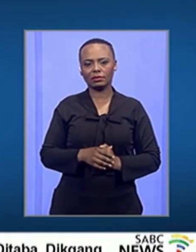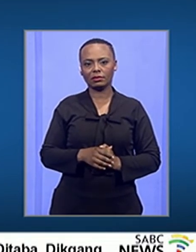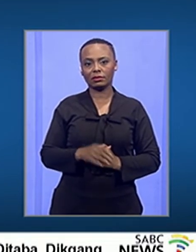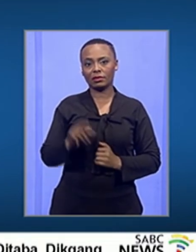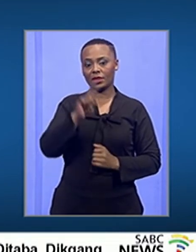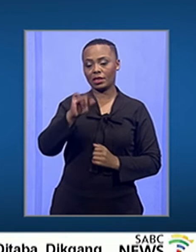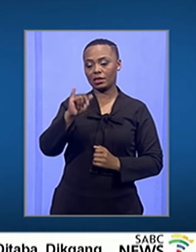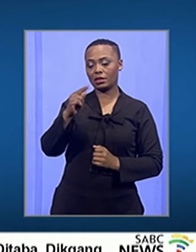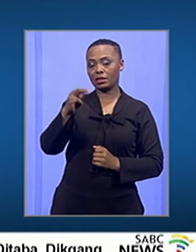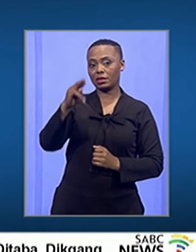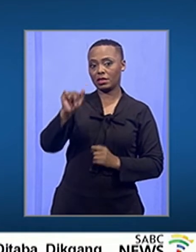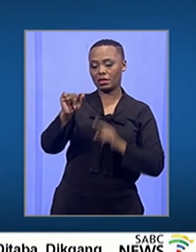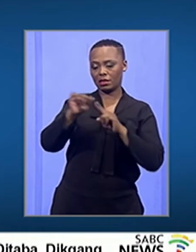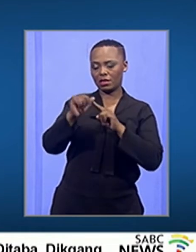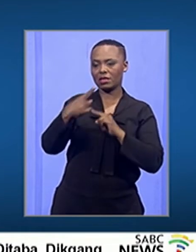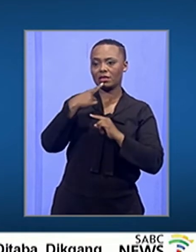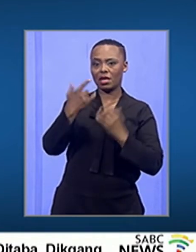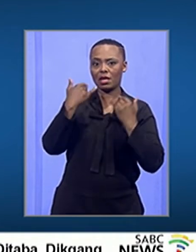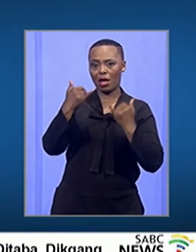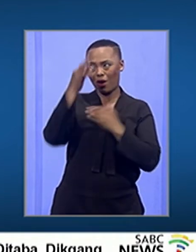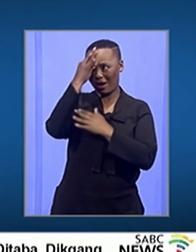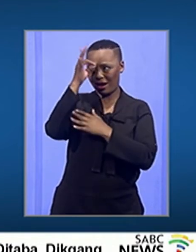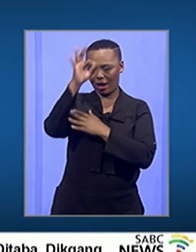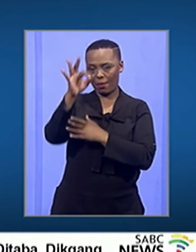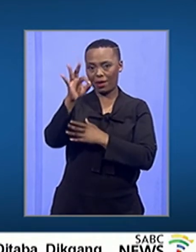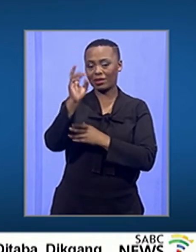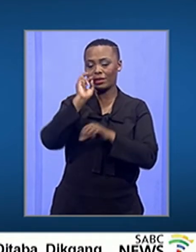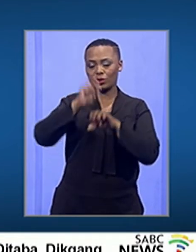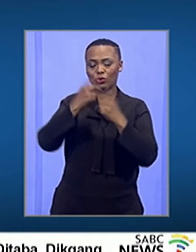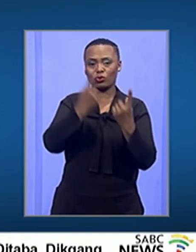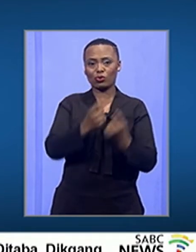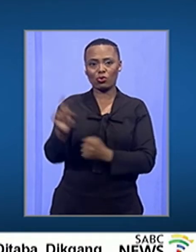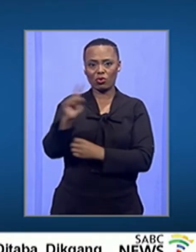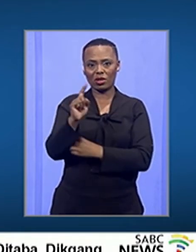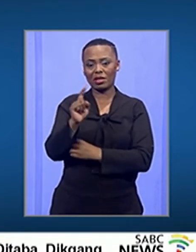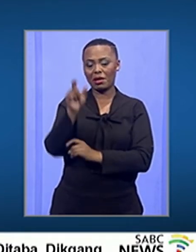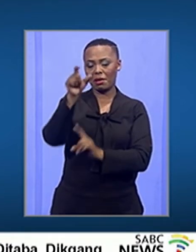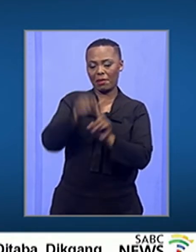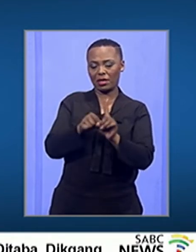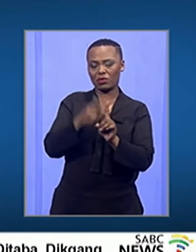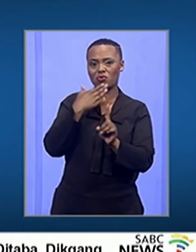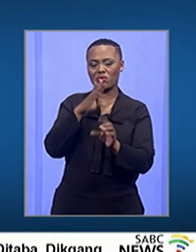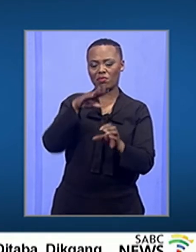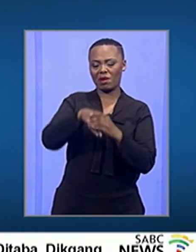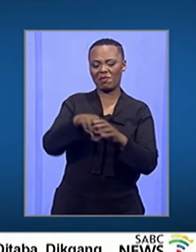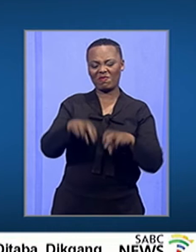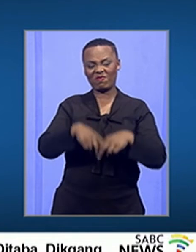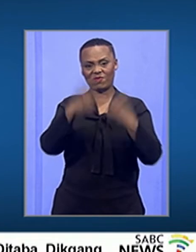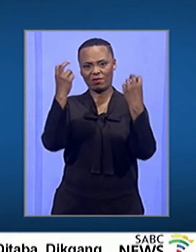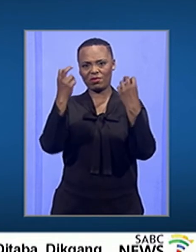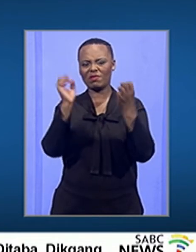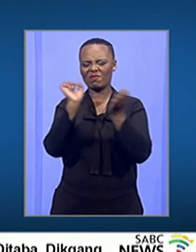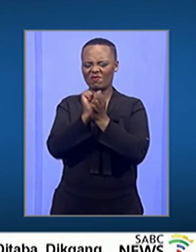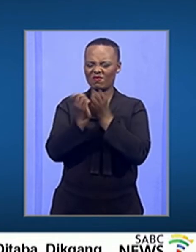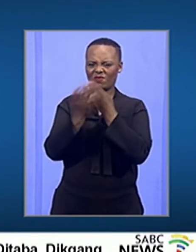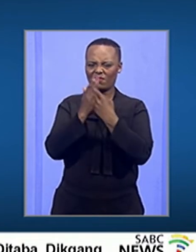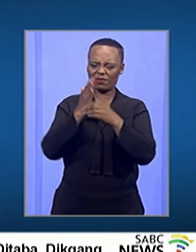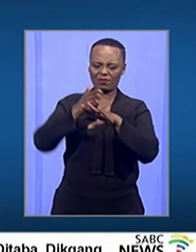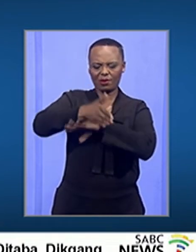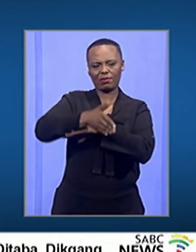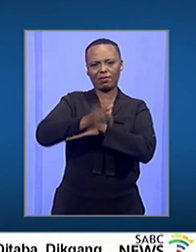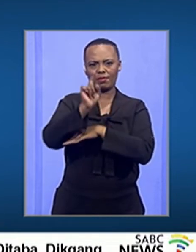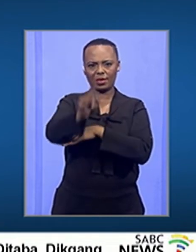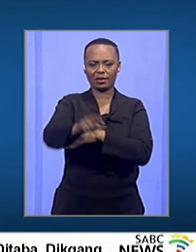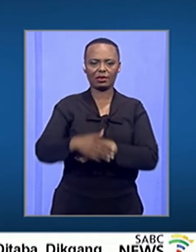Zita Chabadi o re seo mmušo o ka se dirago ke gore motho yo a latofatšwago ka go kata a hlolele bophelo ka moka go le